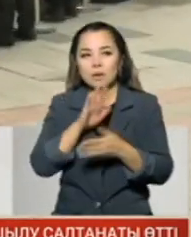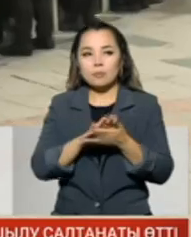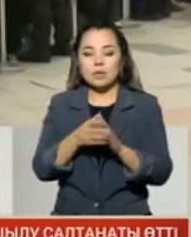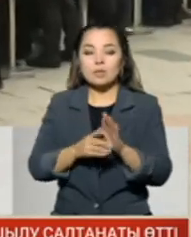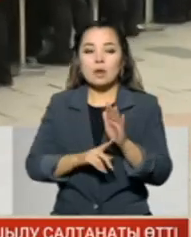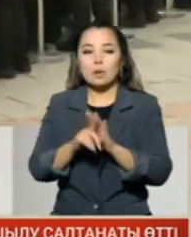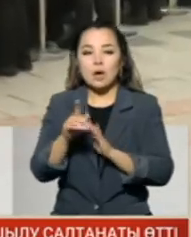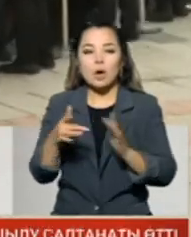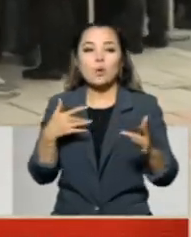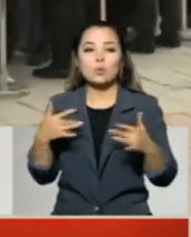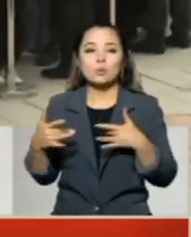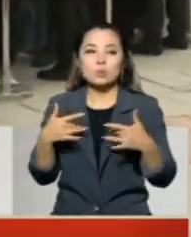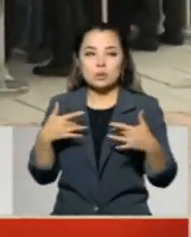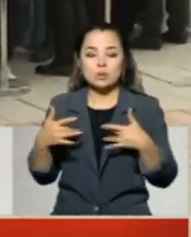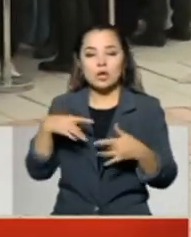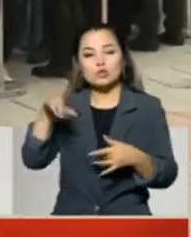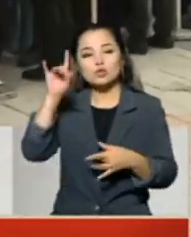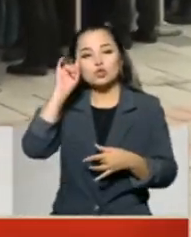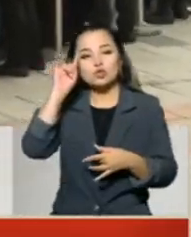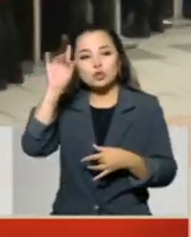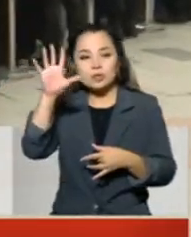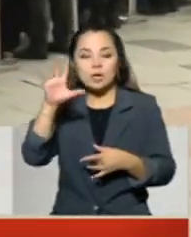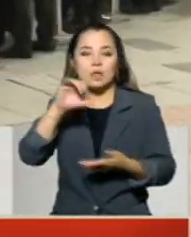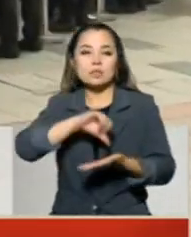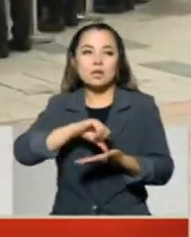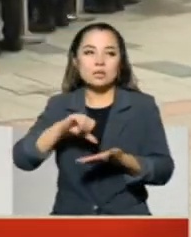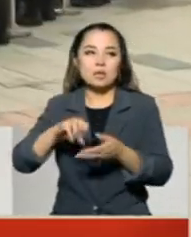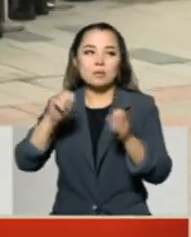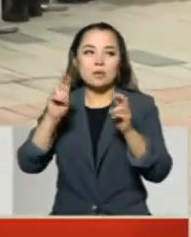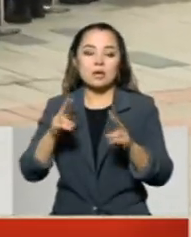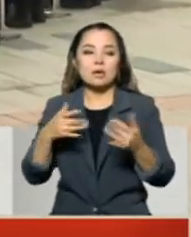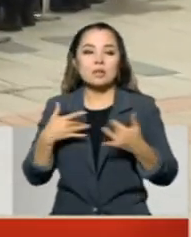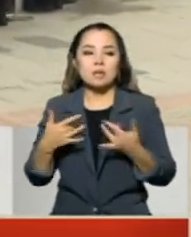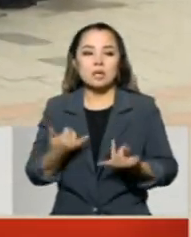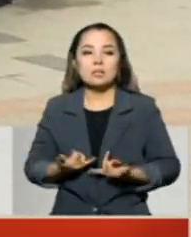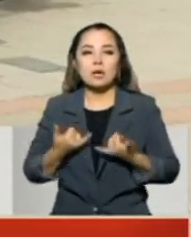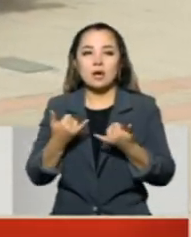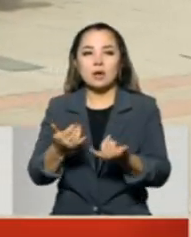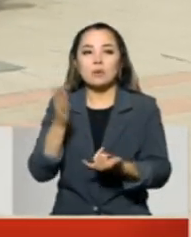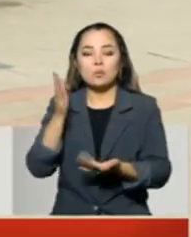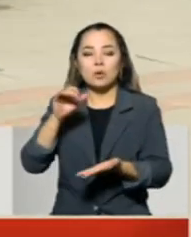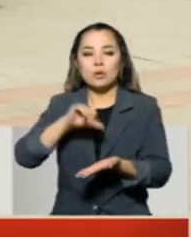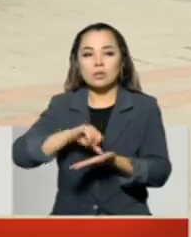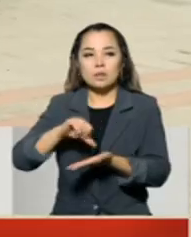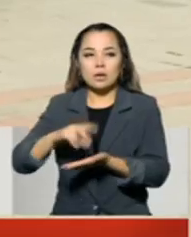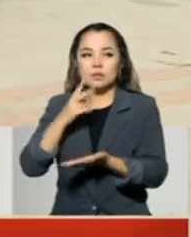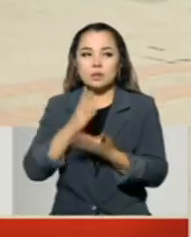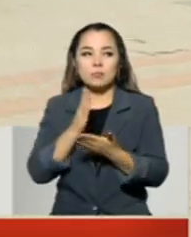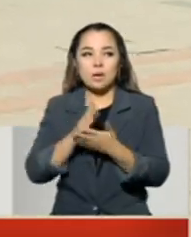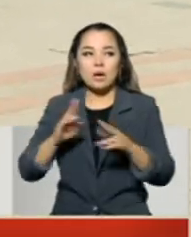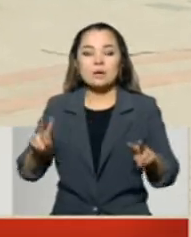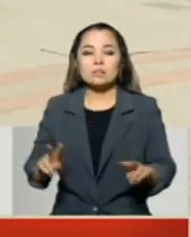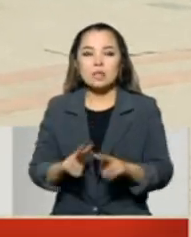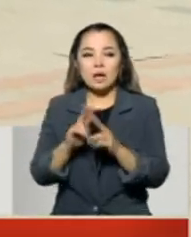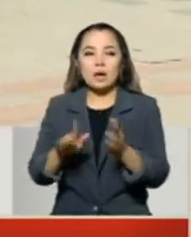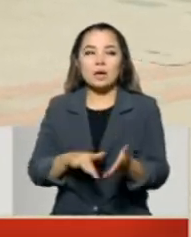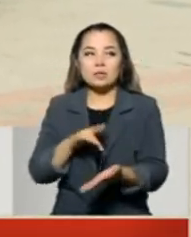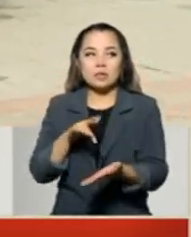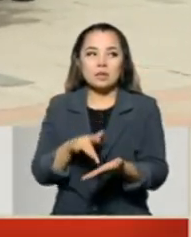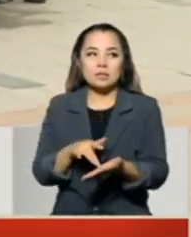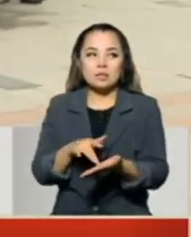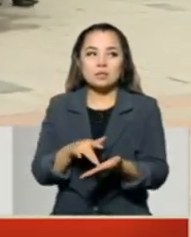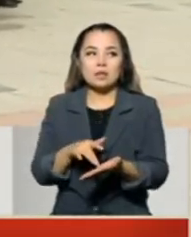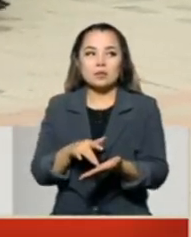басталады. Өнер жұлдыздары арнайы концерт береді. Қазір біздің қасымызда Астана